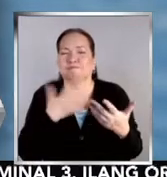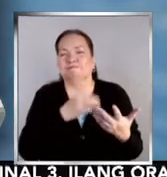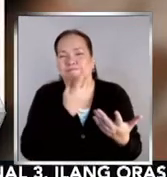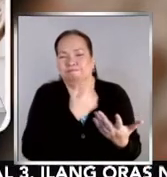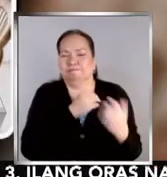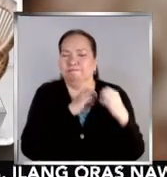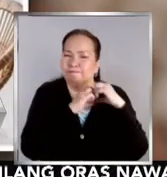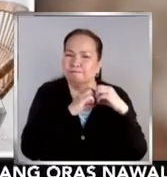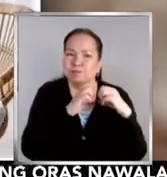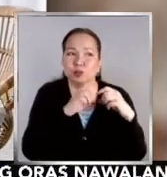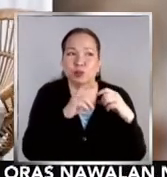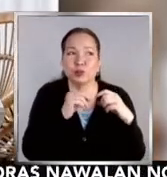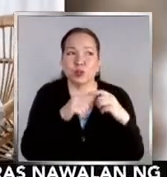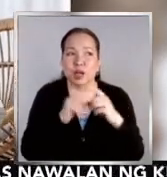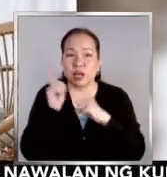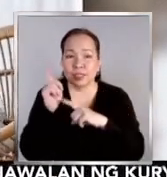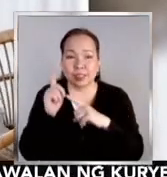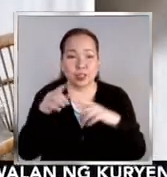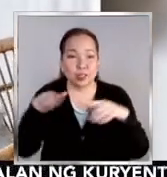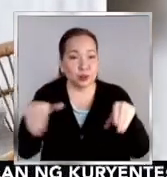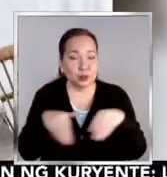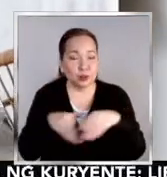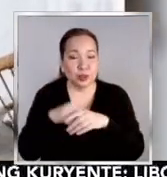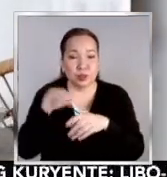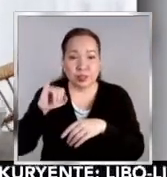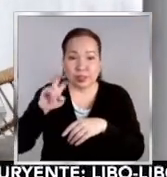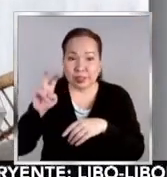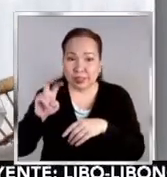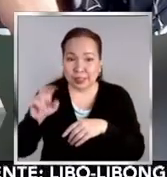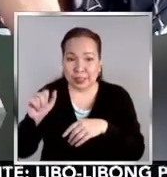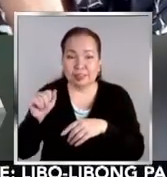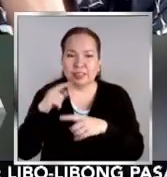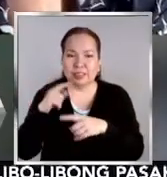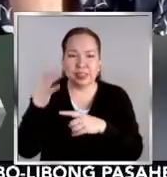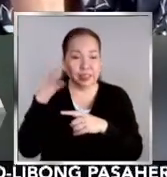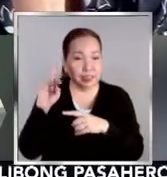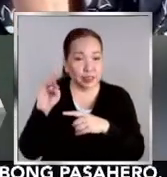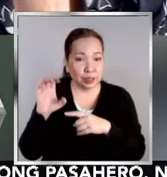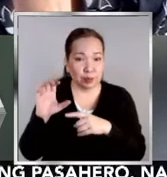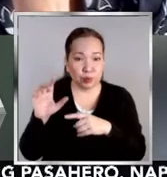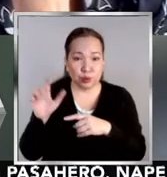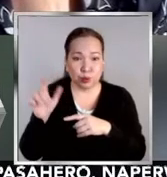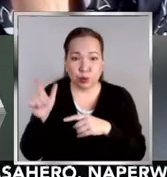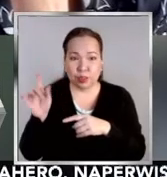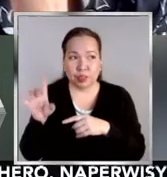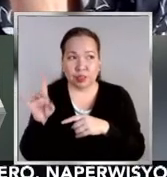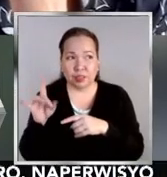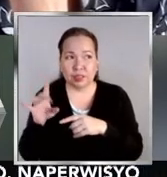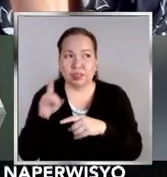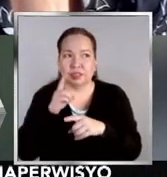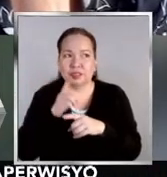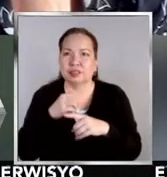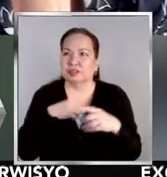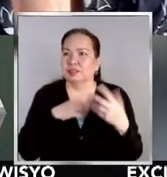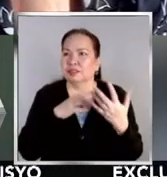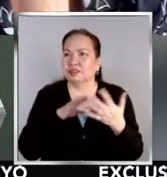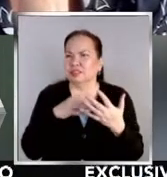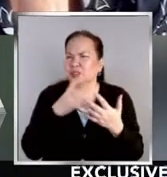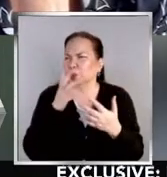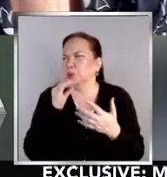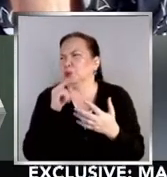siya ng wedding ni Isa noong December 2018 sa Palawan. I even googled him. Sabi ko, may itsura. Pwede.